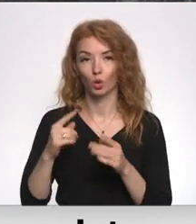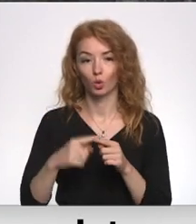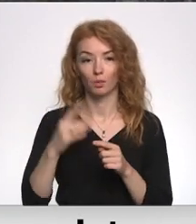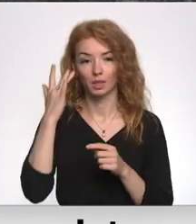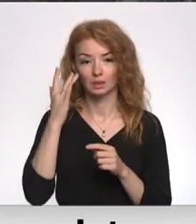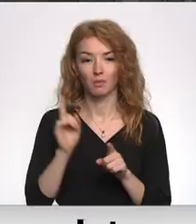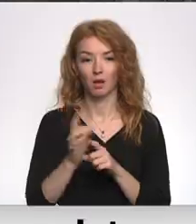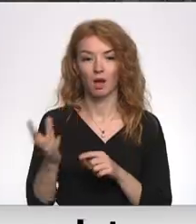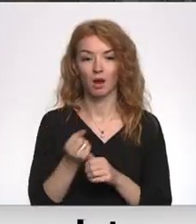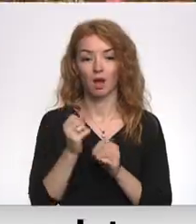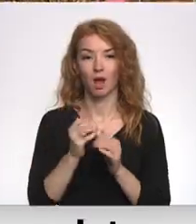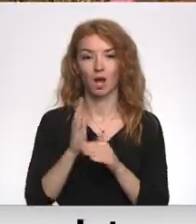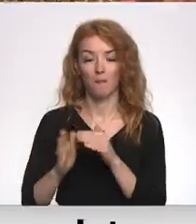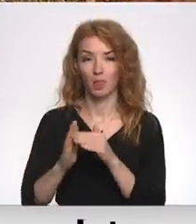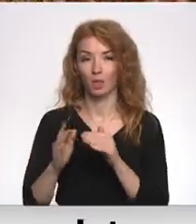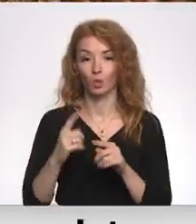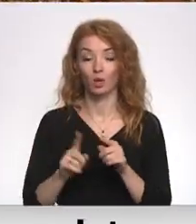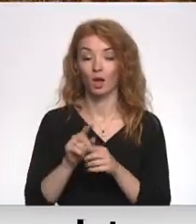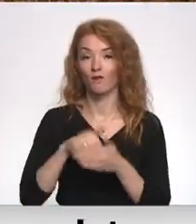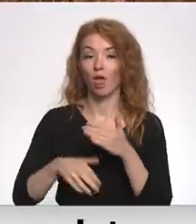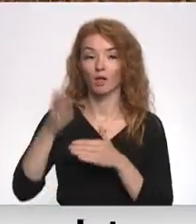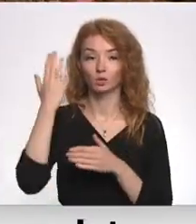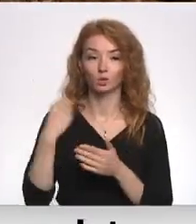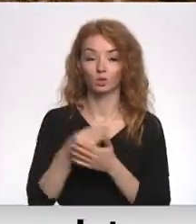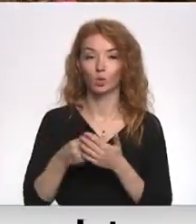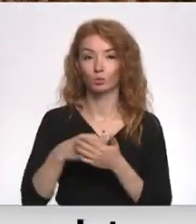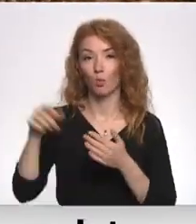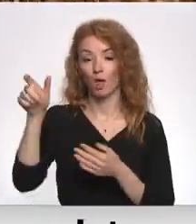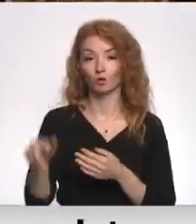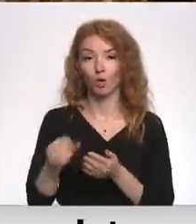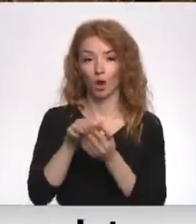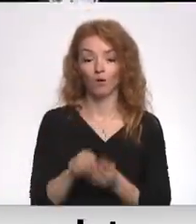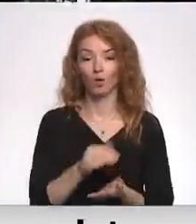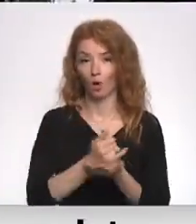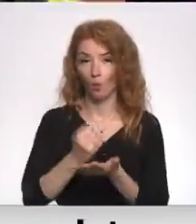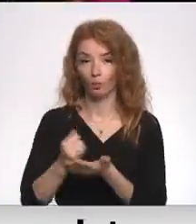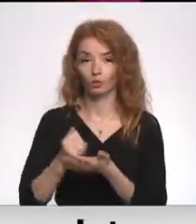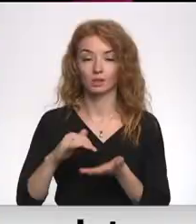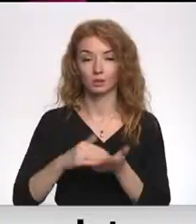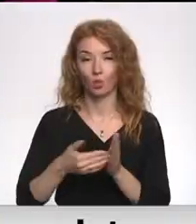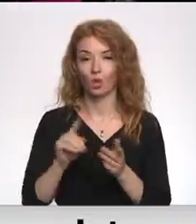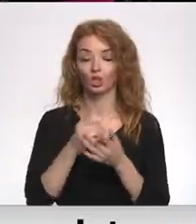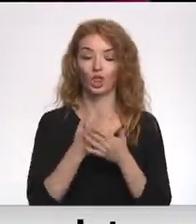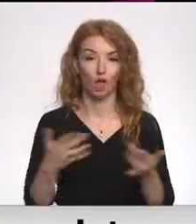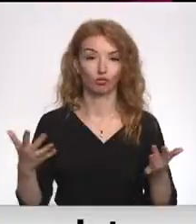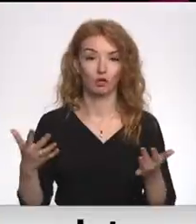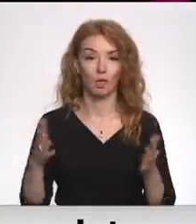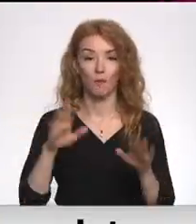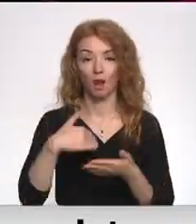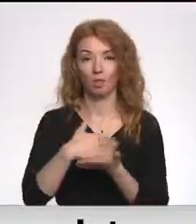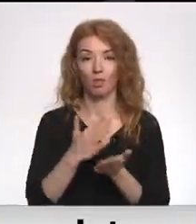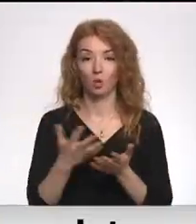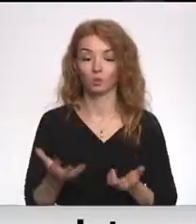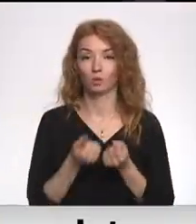principā, arī ar gramatiku. Arī vēsturiski nozīmīgu personību kapu vietu sakopšanas situācijas ir ļoti dažādas. Par daļu